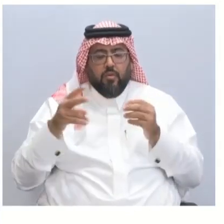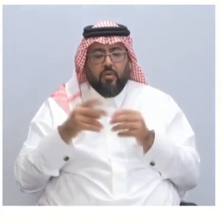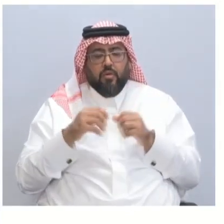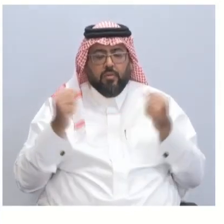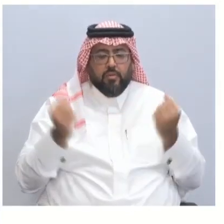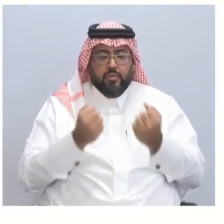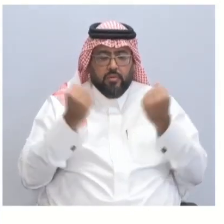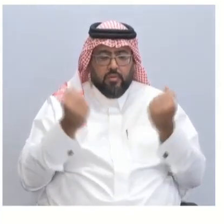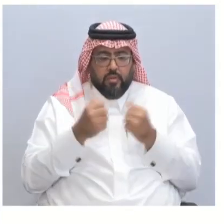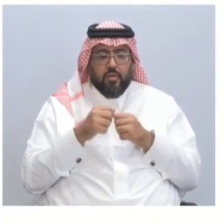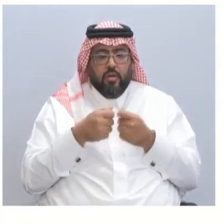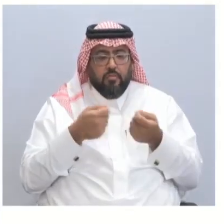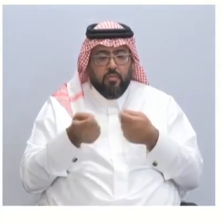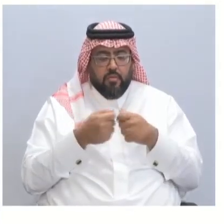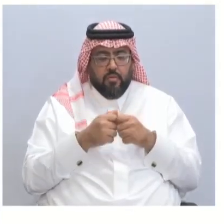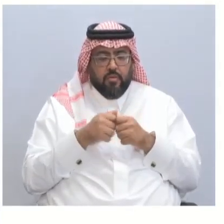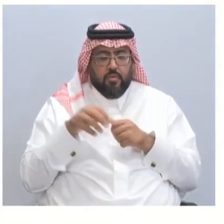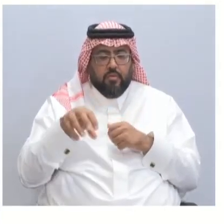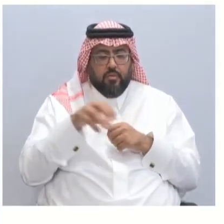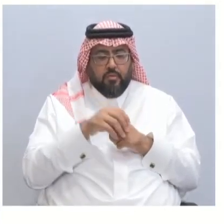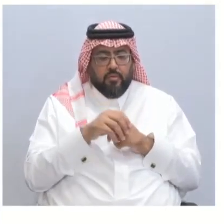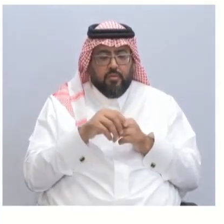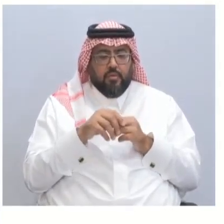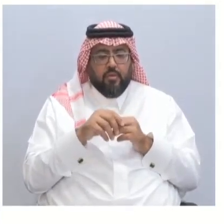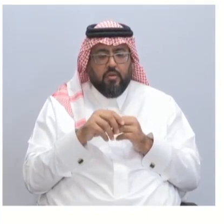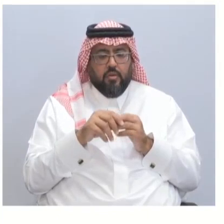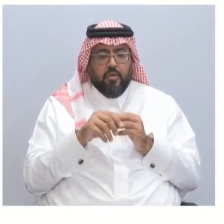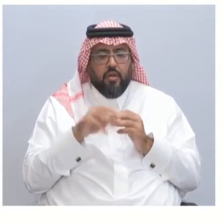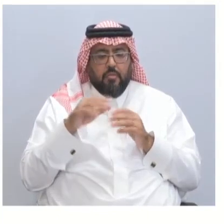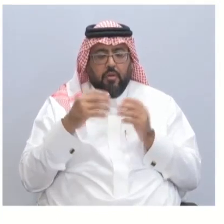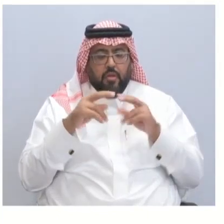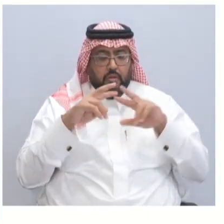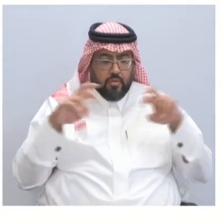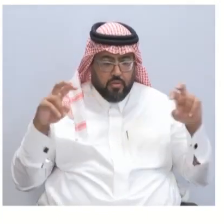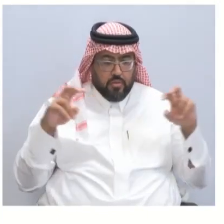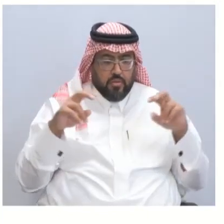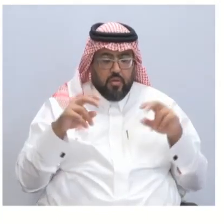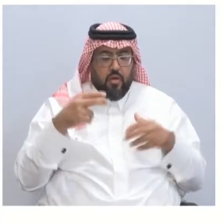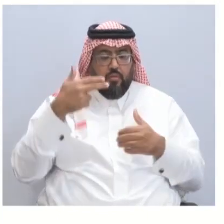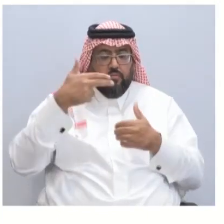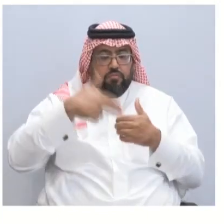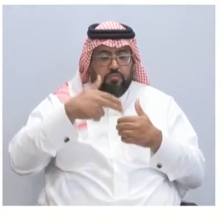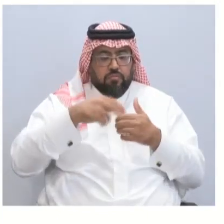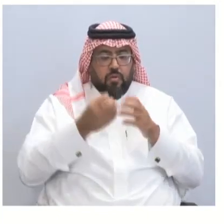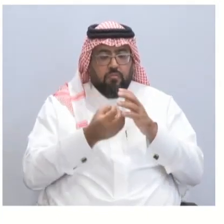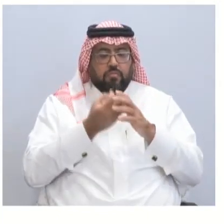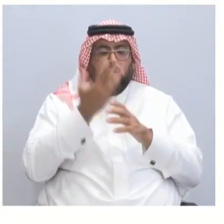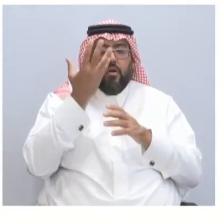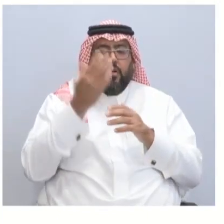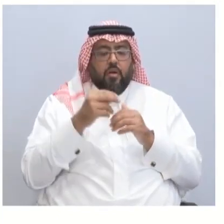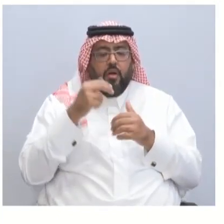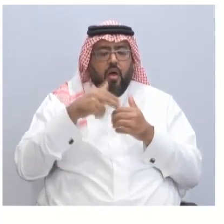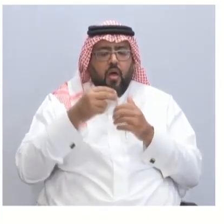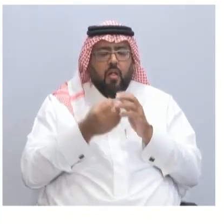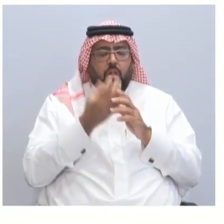الانشطه الاقتصاديه في دول مجلس التعاون متى بعد اكتشاف النفط فظهرت انشطه